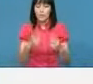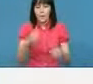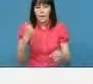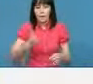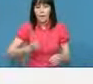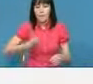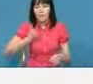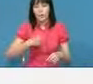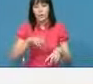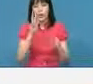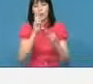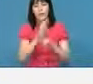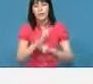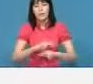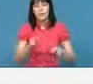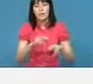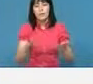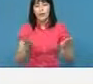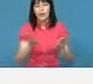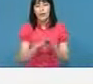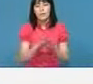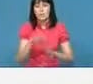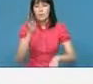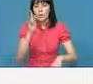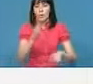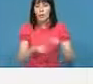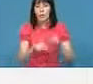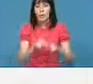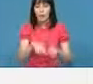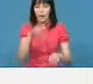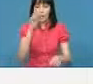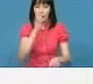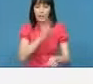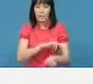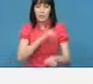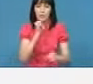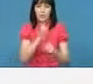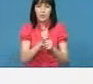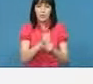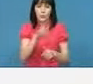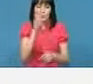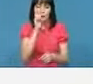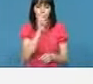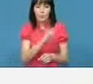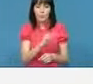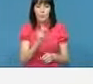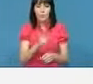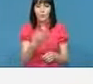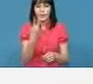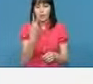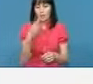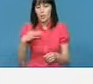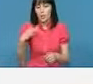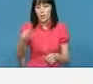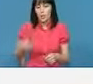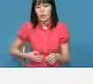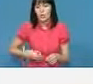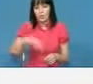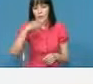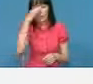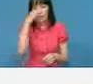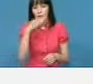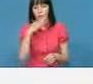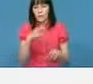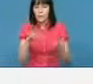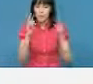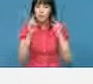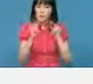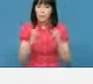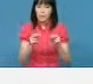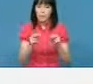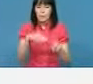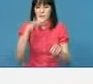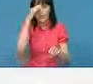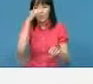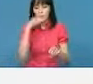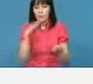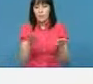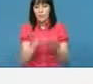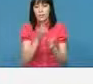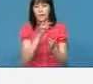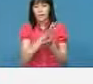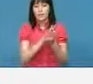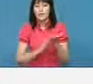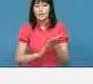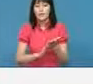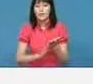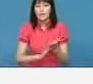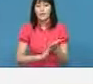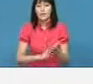патриоттық тәрбиені де қатар беріп, отанға қалтқысыз қызмет етуді үйретті. Қосылу атана аманатына адалдық танытып, әке жолын жалғады.